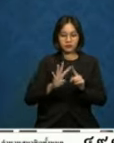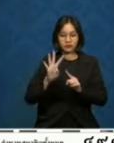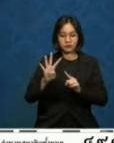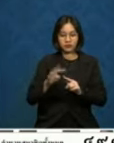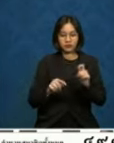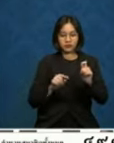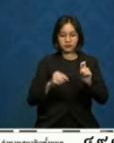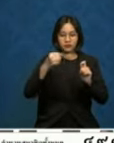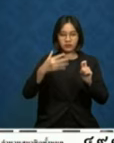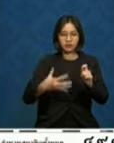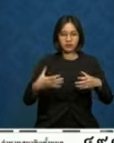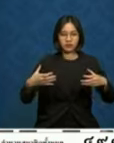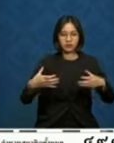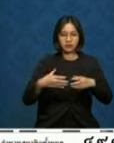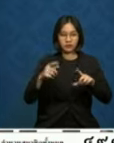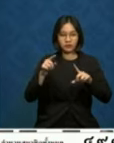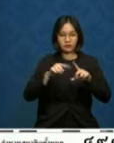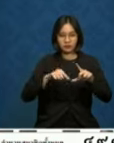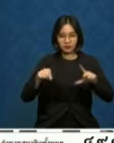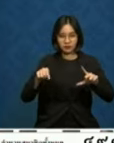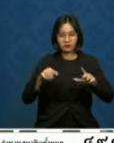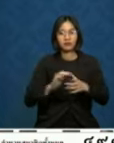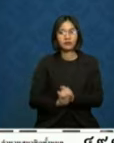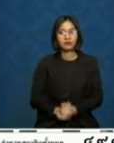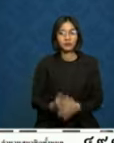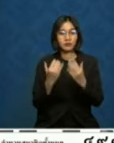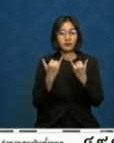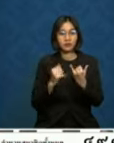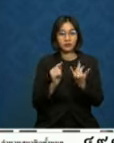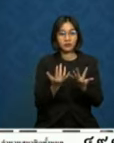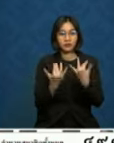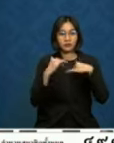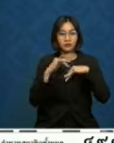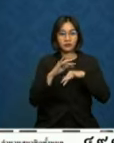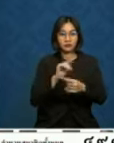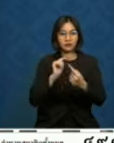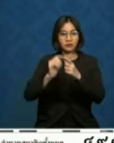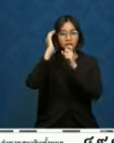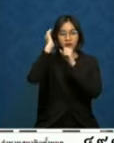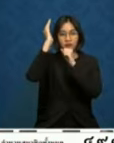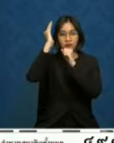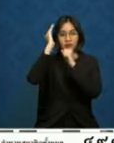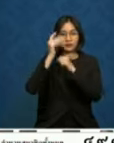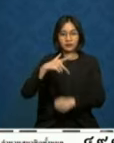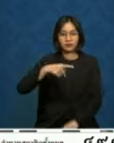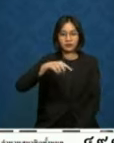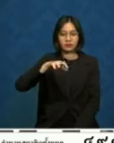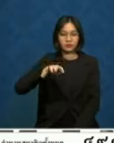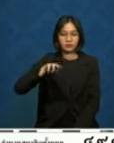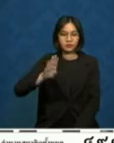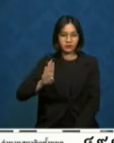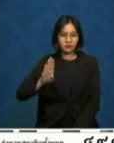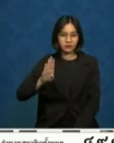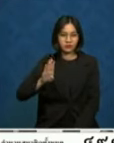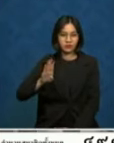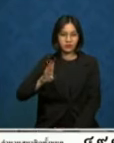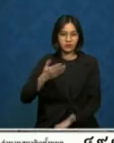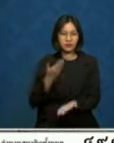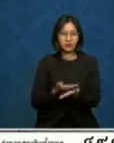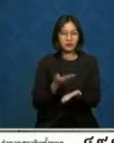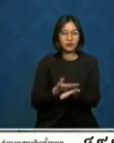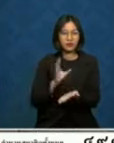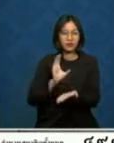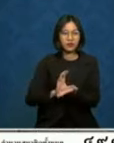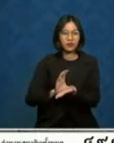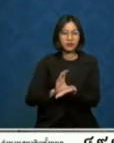ากเกร็ดพรรคก้าวไกลครับท่านประธานครับวันนี้ผมขอมีส่วนร่วมนะครับอภิปรายร่างพระราชบัญญัติงบประมาณราย